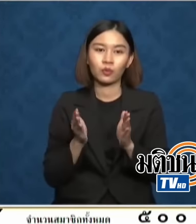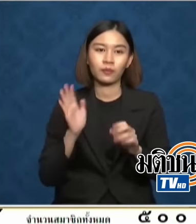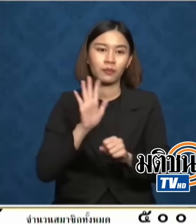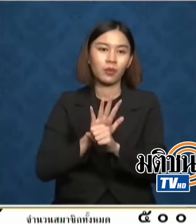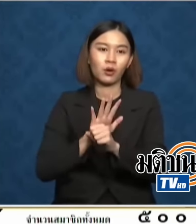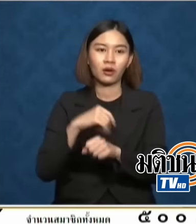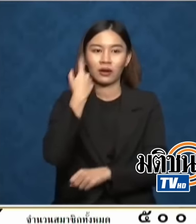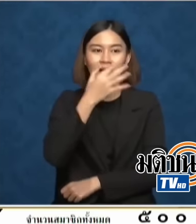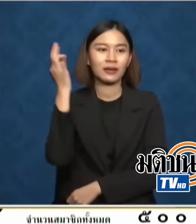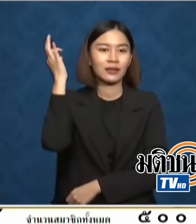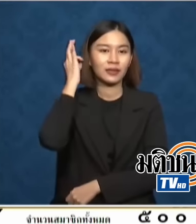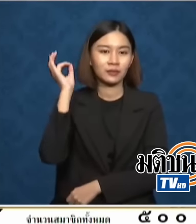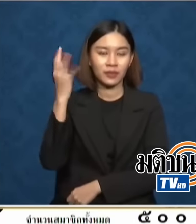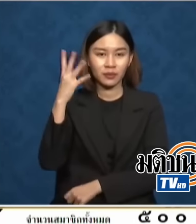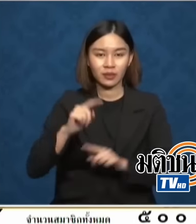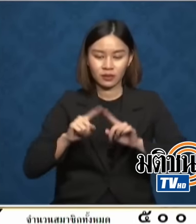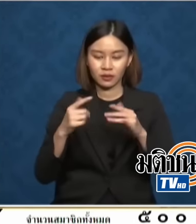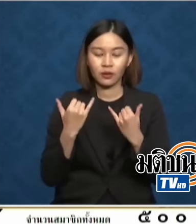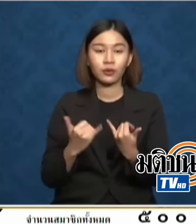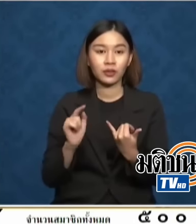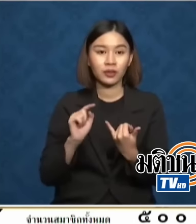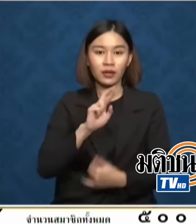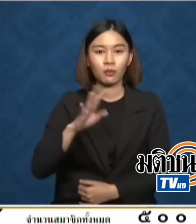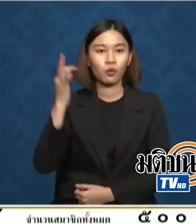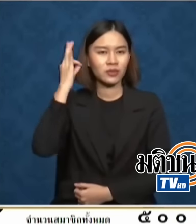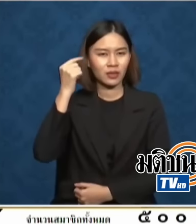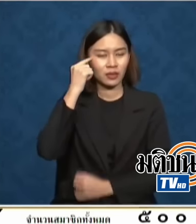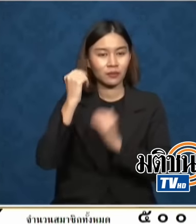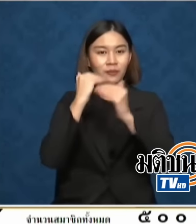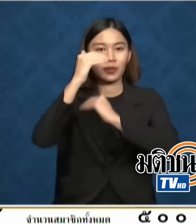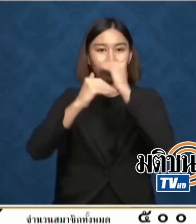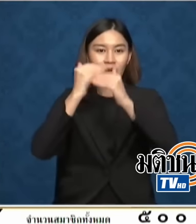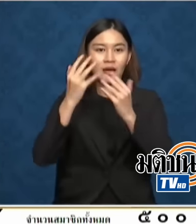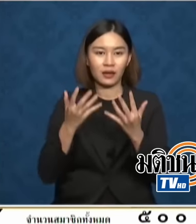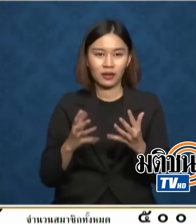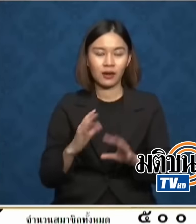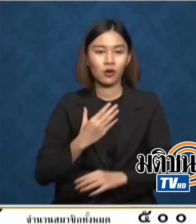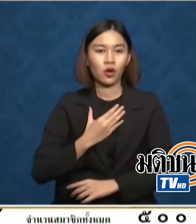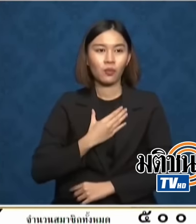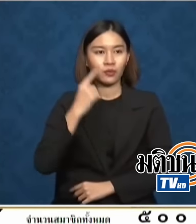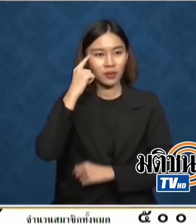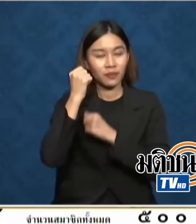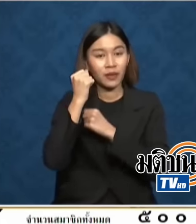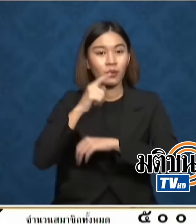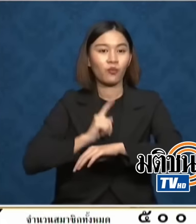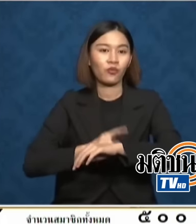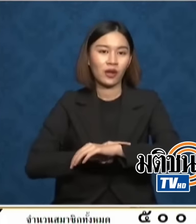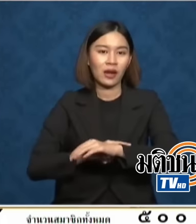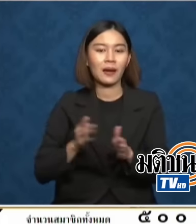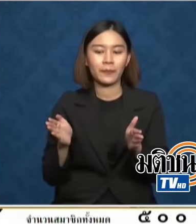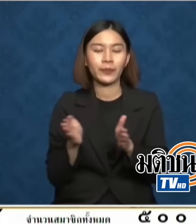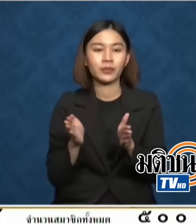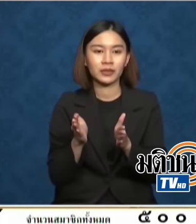าไม่มีใครได้ยินใครแต่ว่าวันนี้ระบบเสียงน่าจะดีขึ้นบ้างแล้วนะครับผมก็จะพยายามใช้เวลาอย่างจ